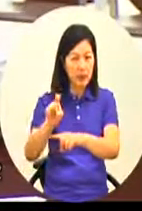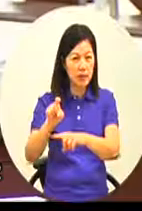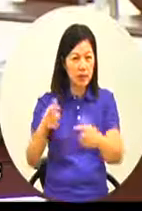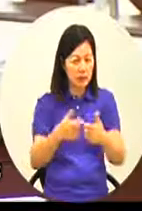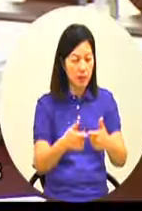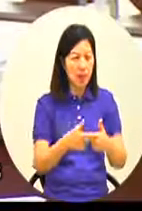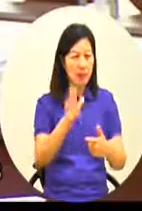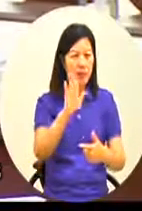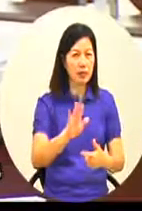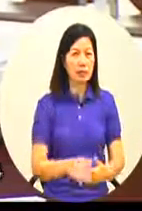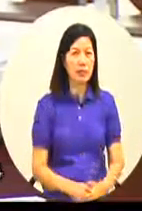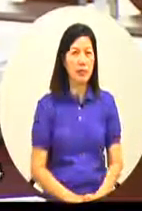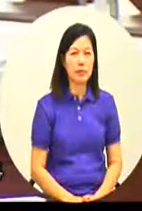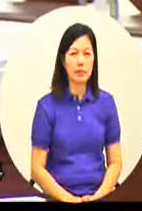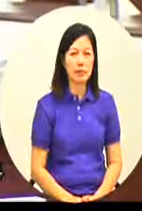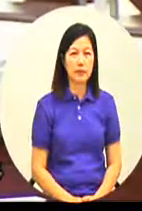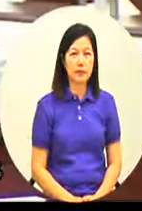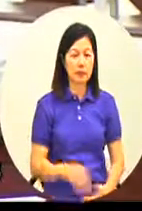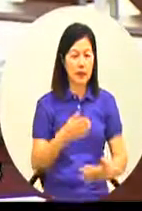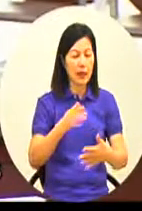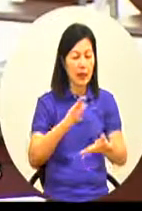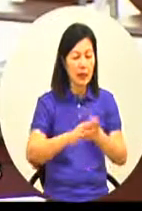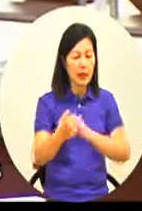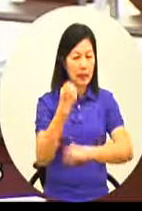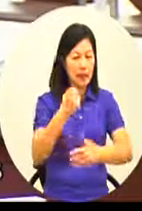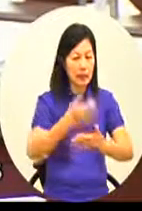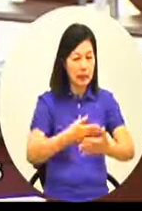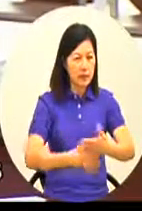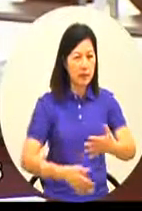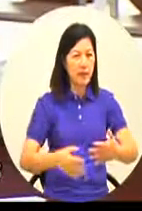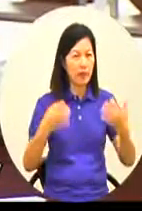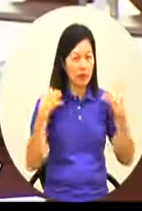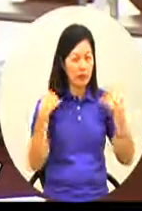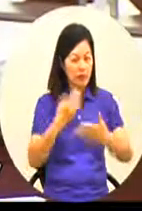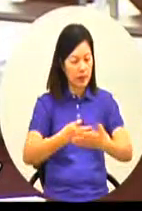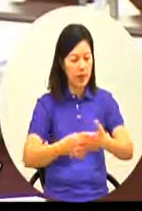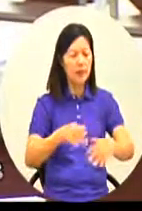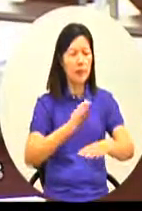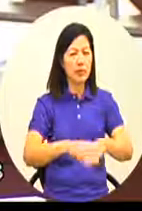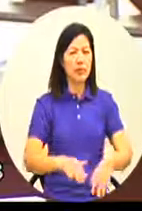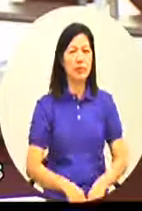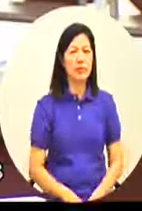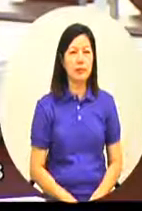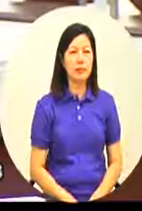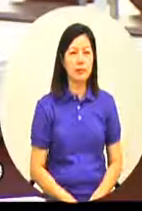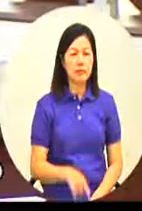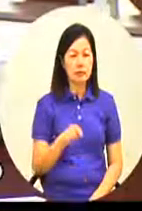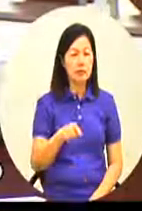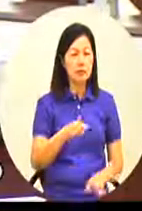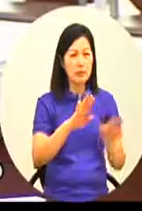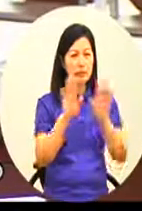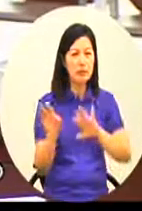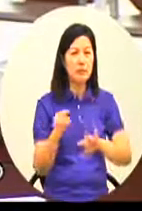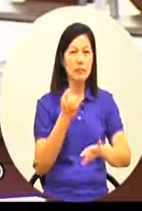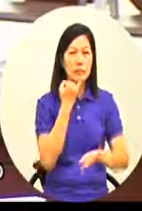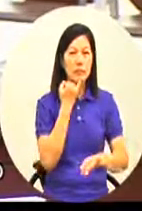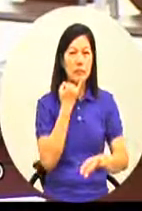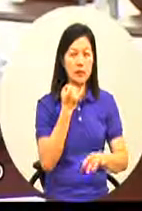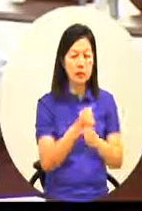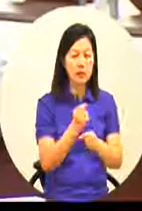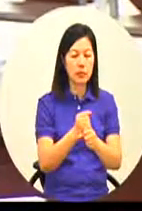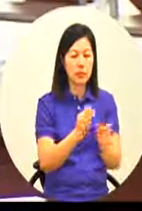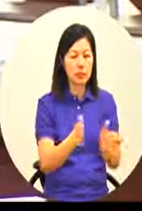来讲，不是吼减轻我们的压力跟负担吗？哦，是不是讲这方面对不对？哦，会当讲哦来做一个处